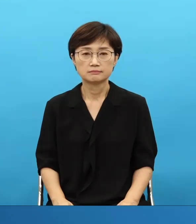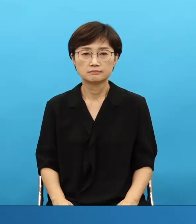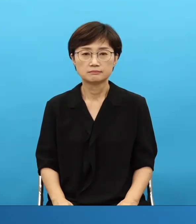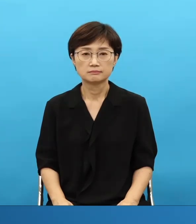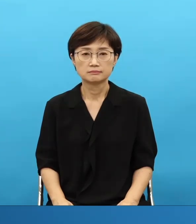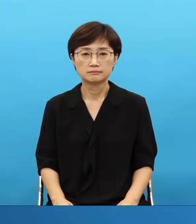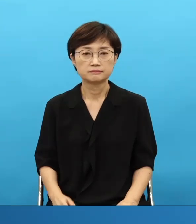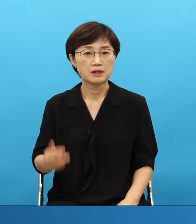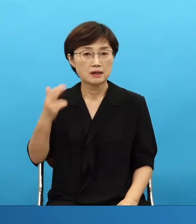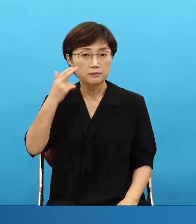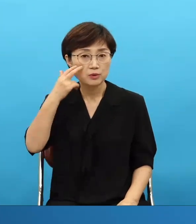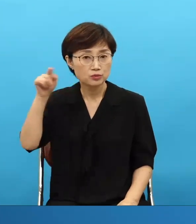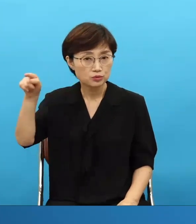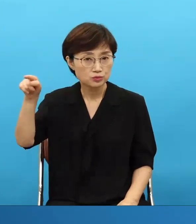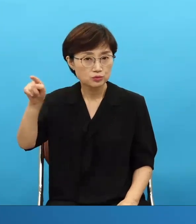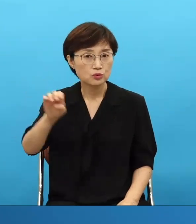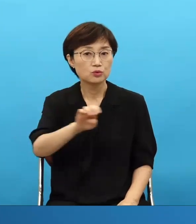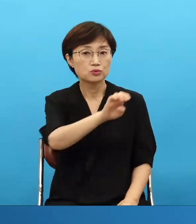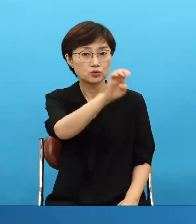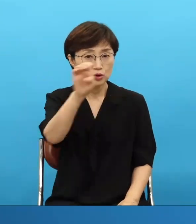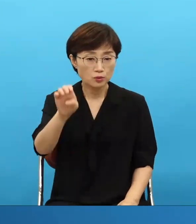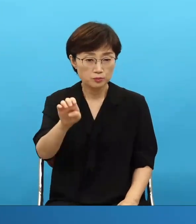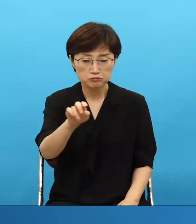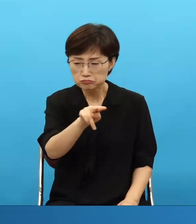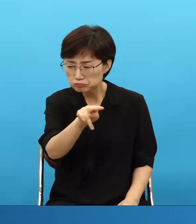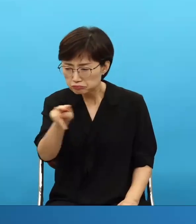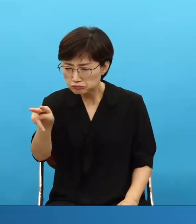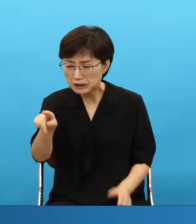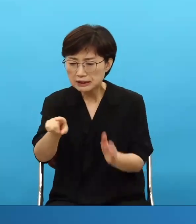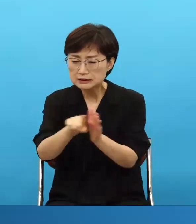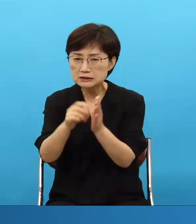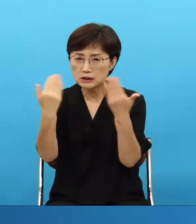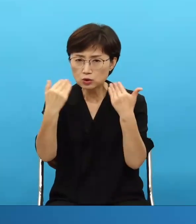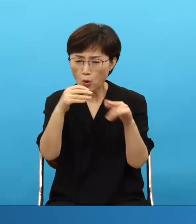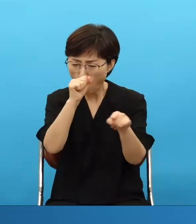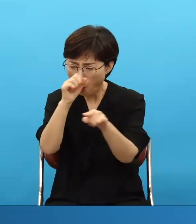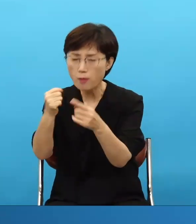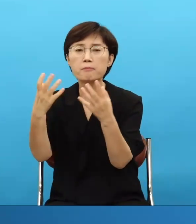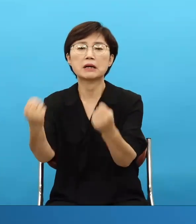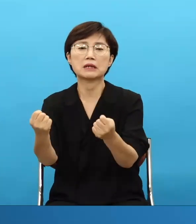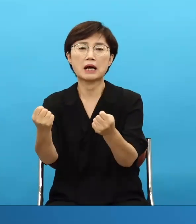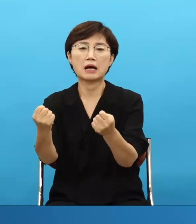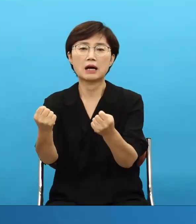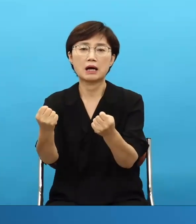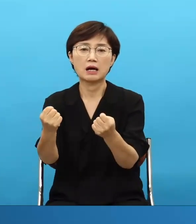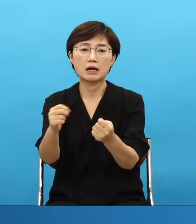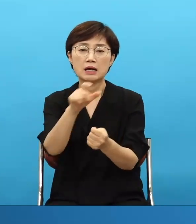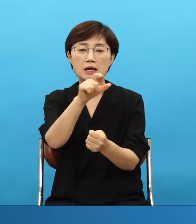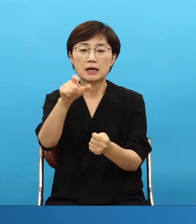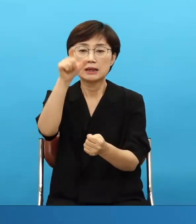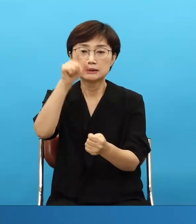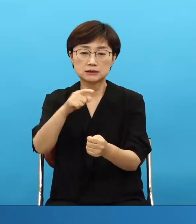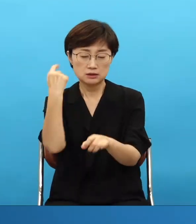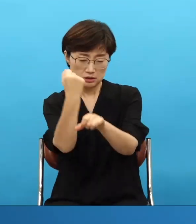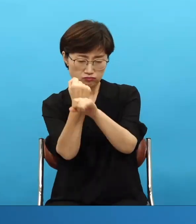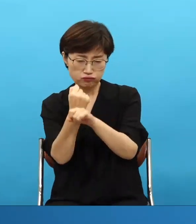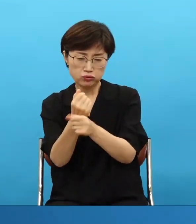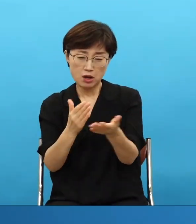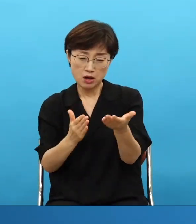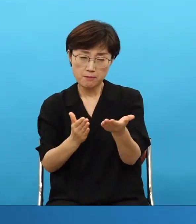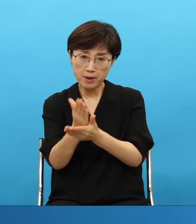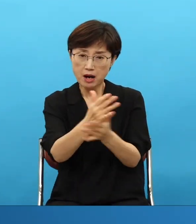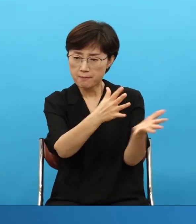미국에, 유럽에 좋은 신학교 너무 많아요. 아무리 학자가 많아도 교회들은 거의 문 닫았어요.